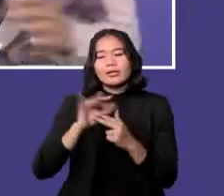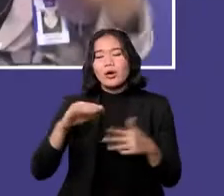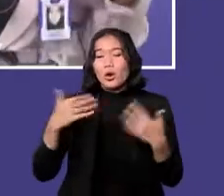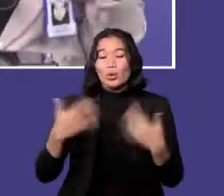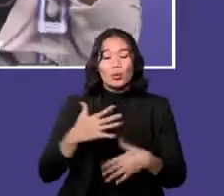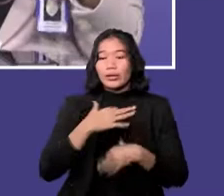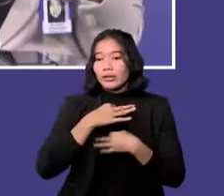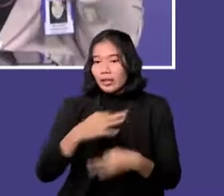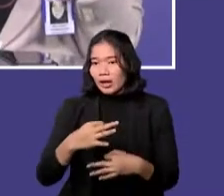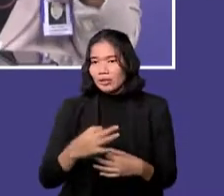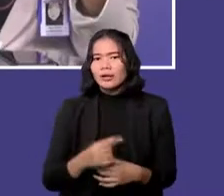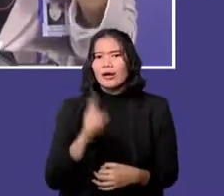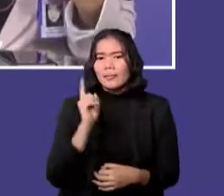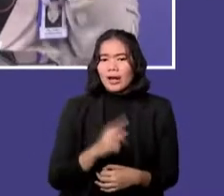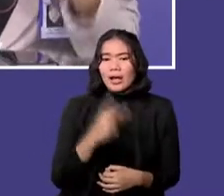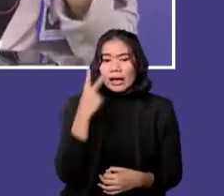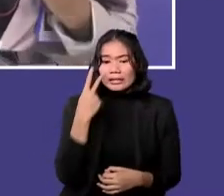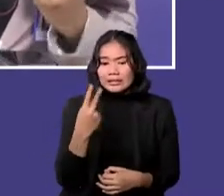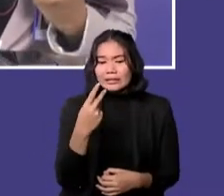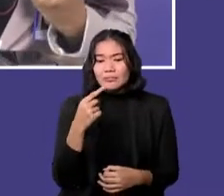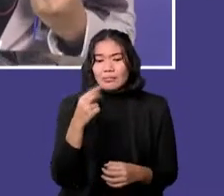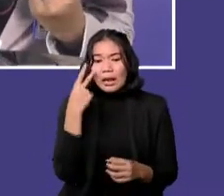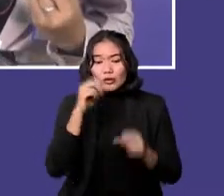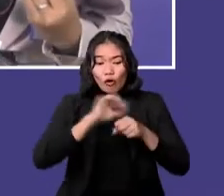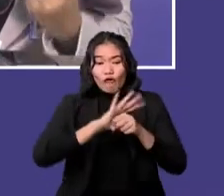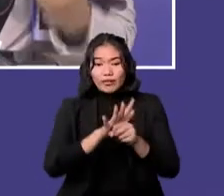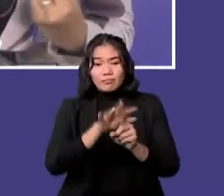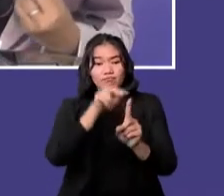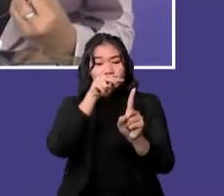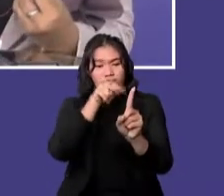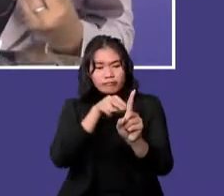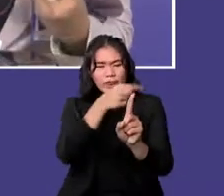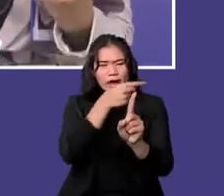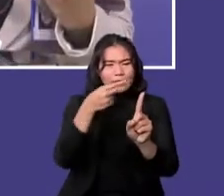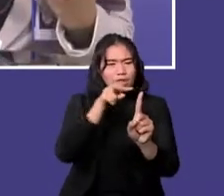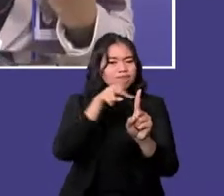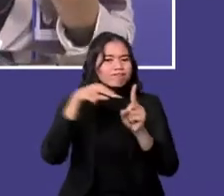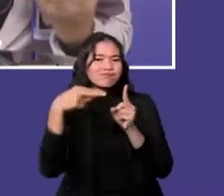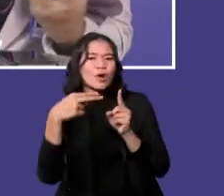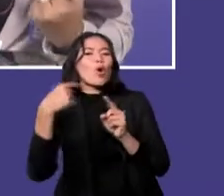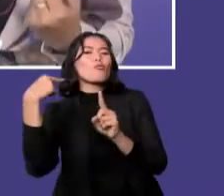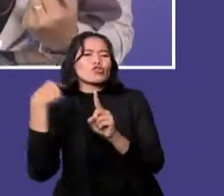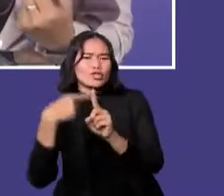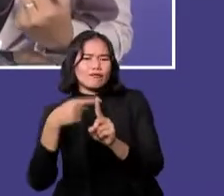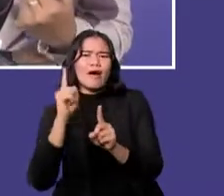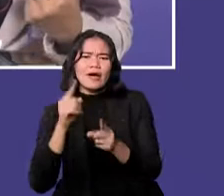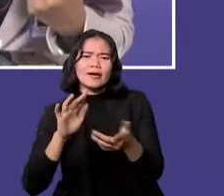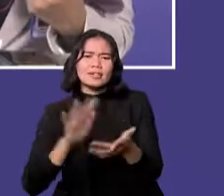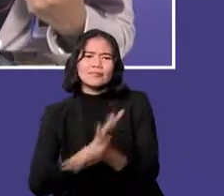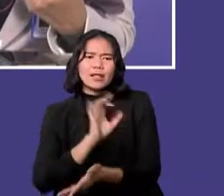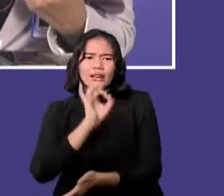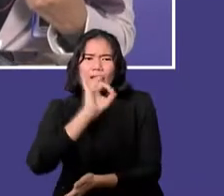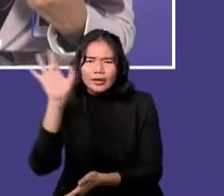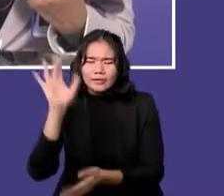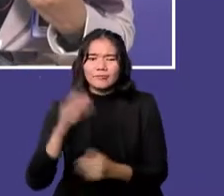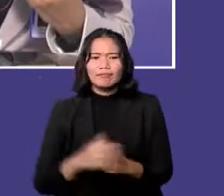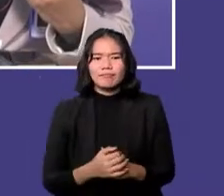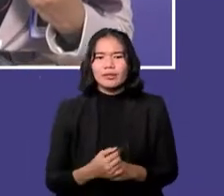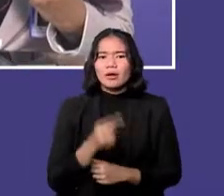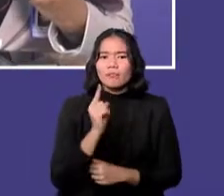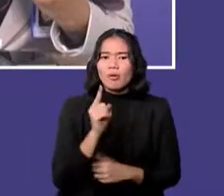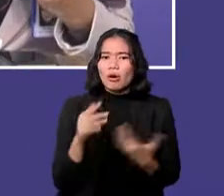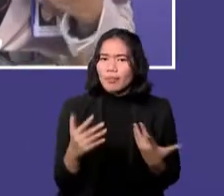biasa. Jadi justru kita melihat ada potensi begitu ya dari situasi yang kita hadapi saat ini. Tadi